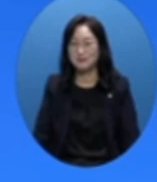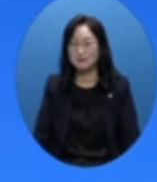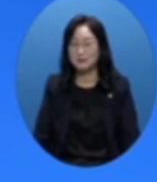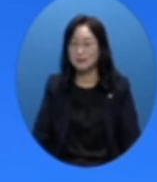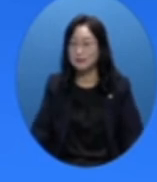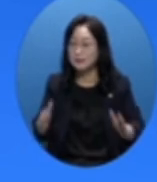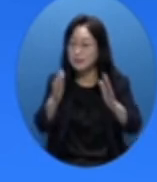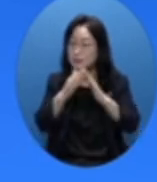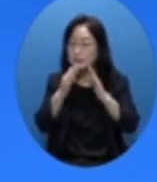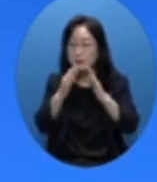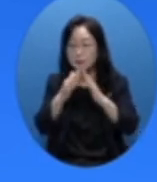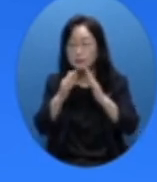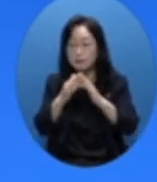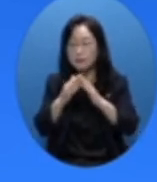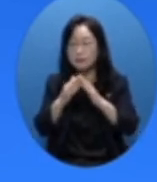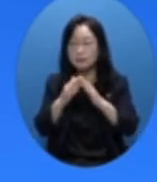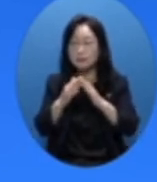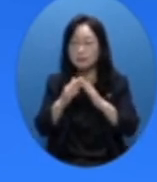집에서 그냥